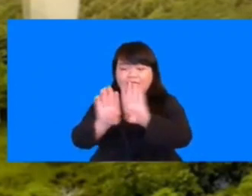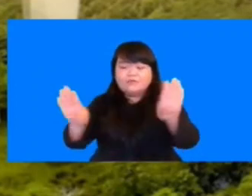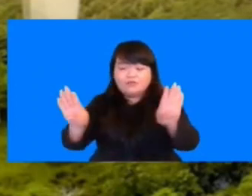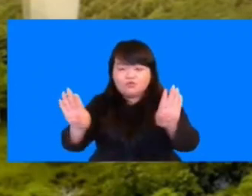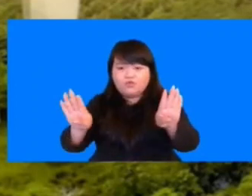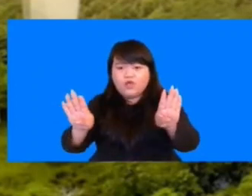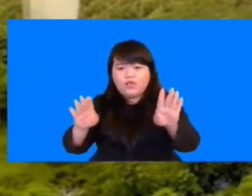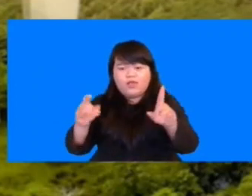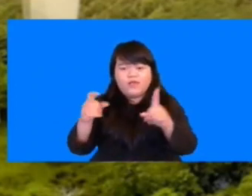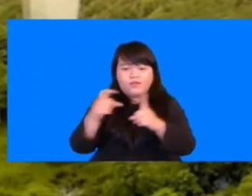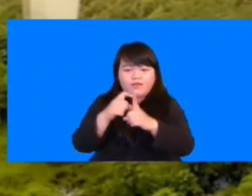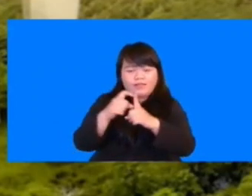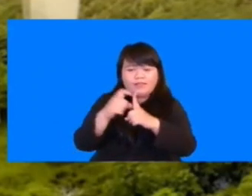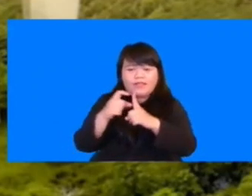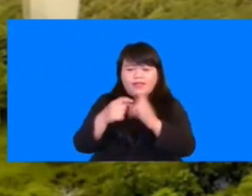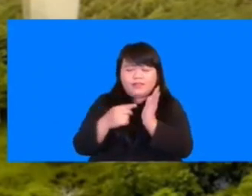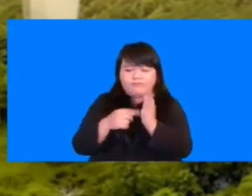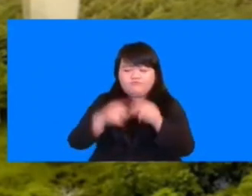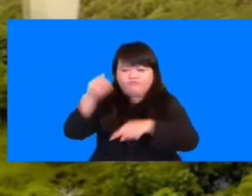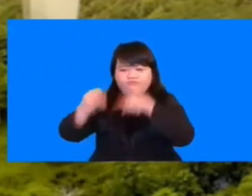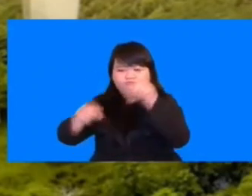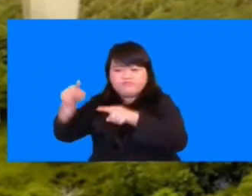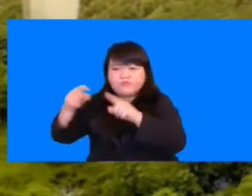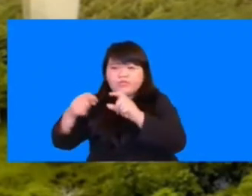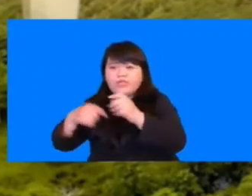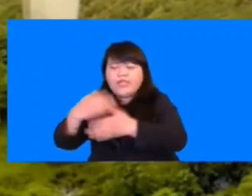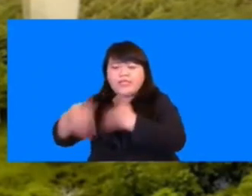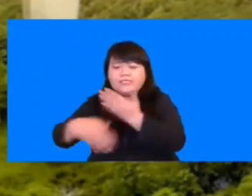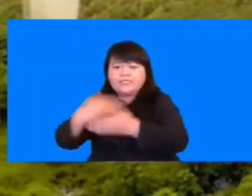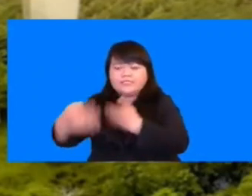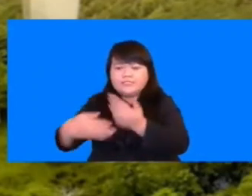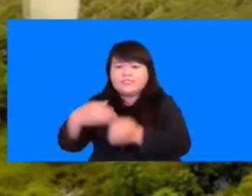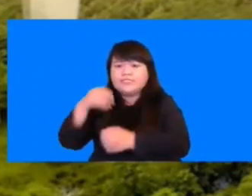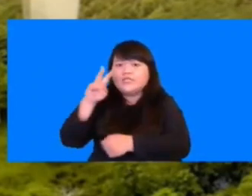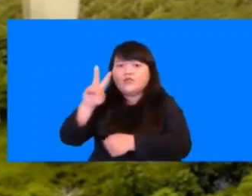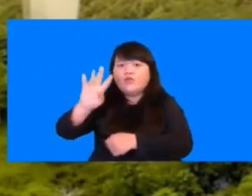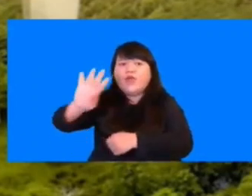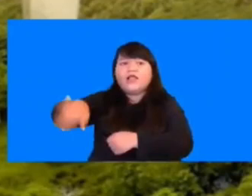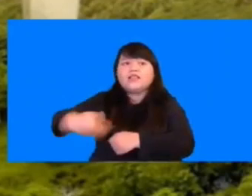meluncurkan metadata indikator SDGs edisi kedua tahun